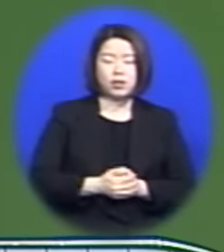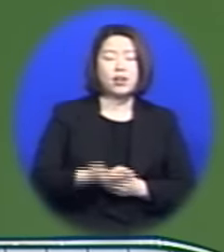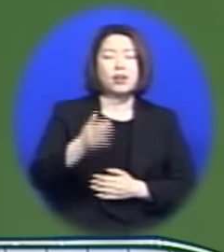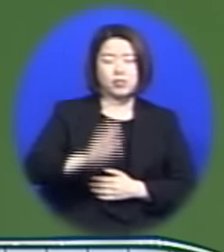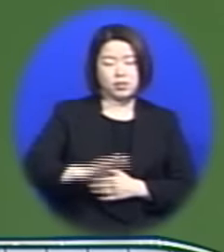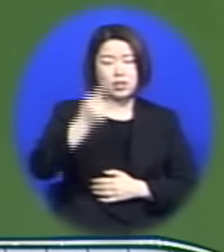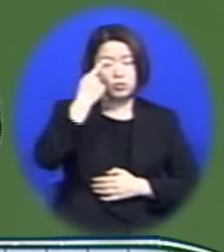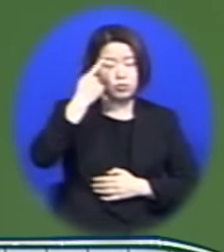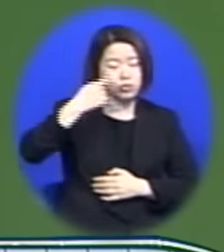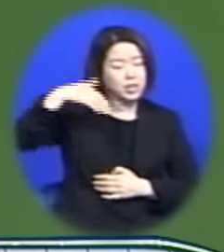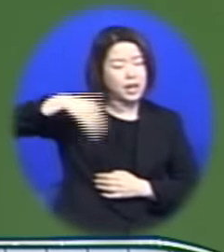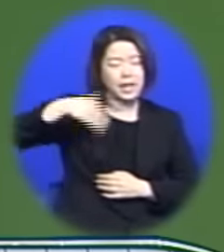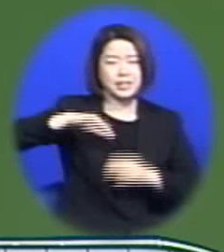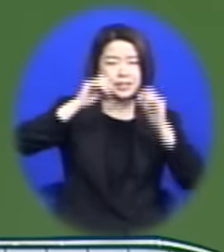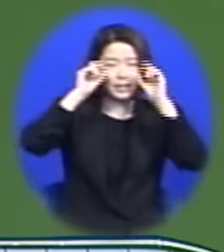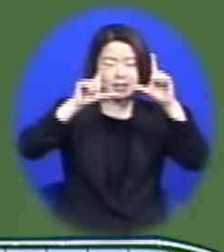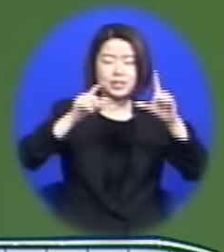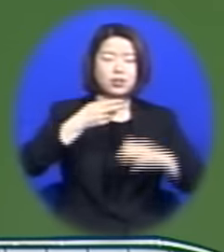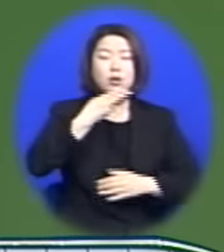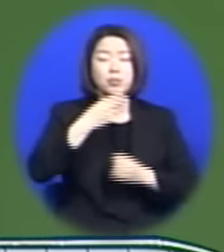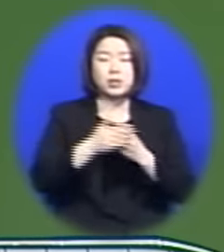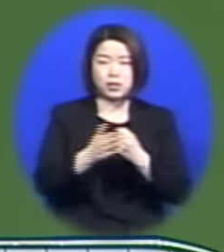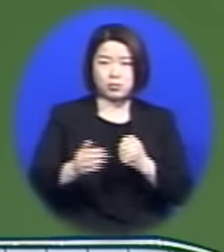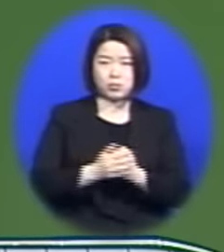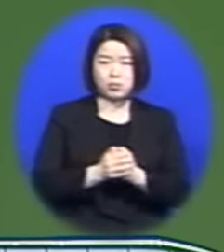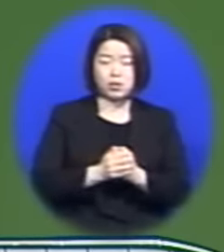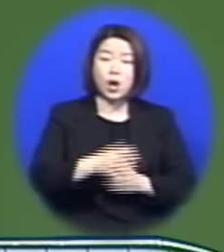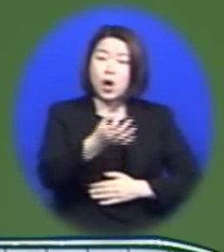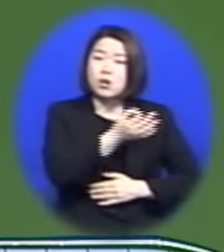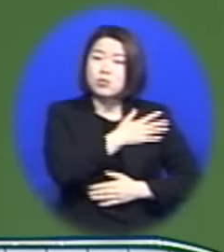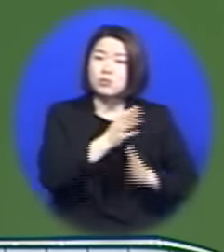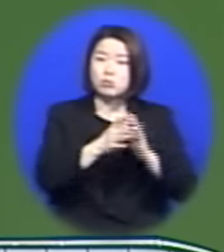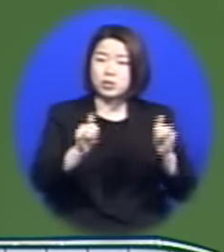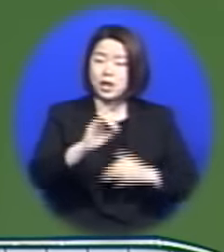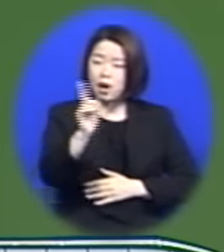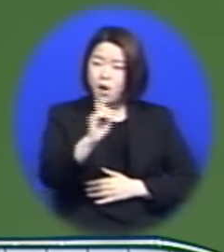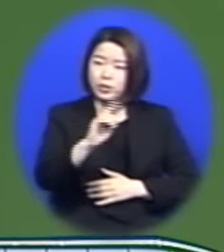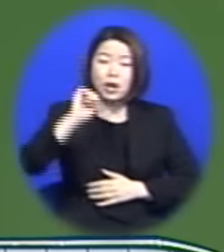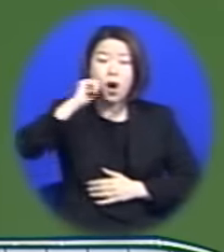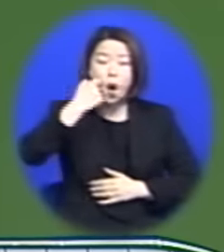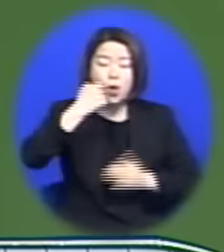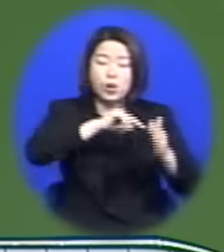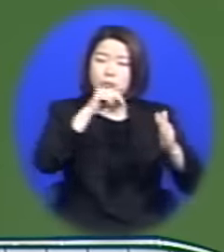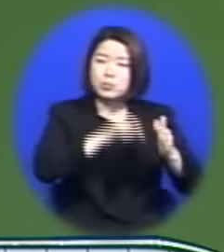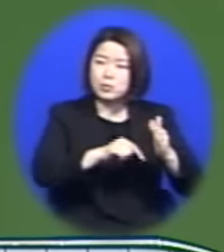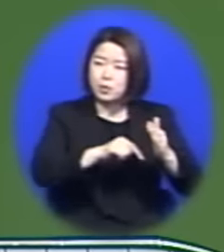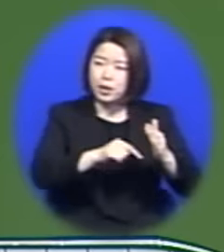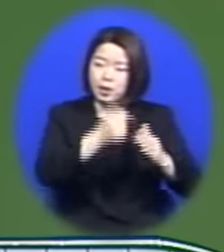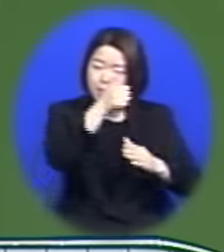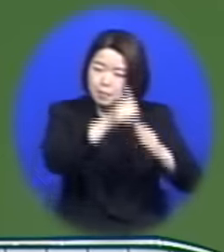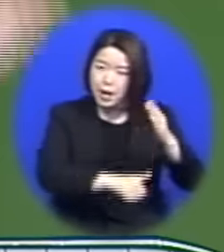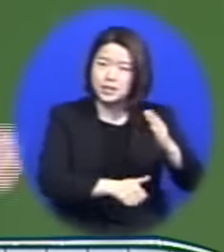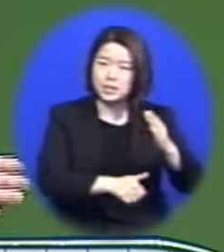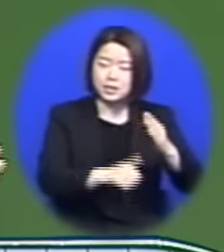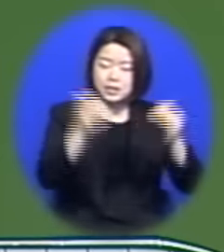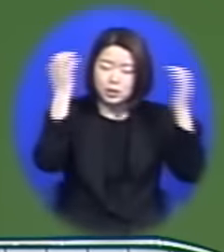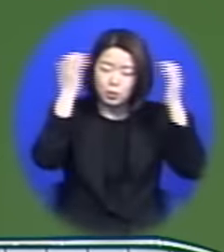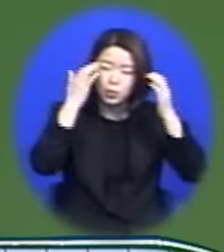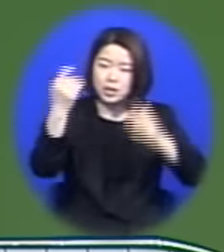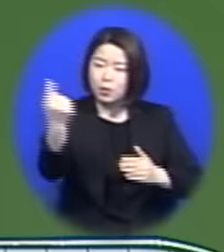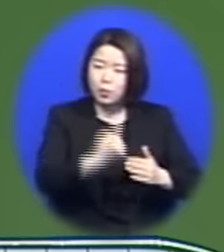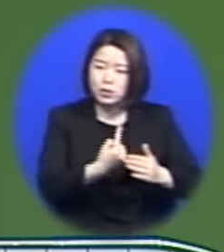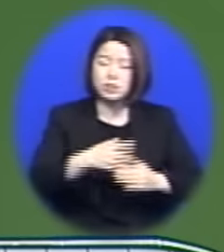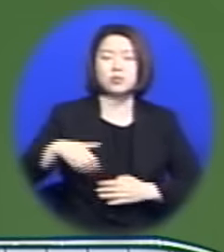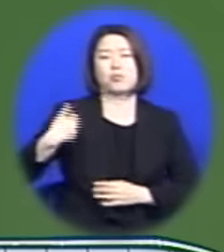거 부자가 도대체 어떤 어려움 속에 빠지게 될지 부자에게 임할 고통이 무엇인지 우리는